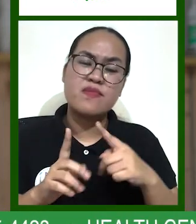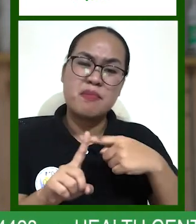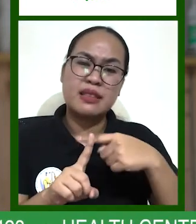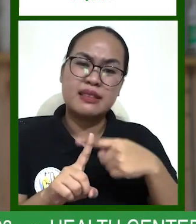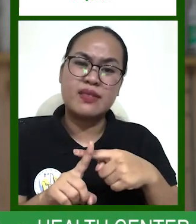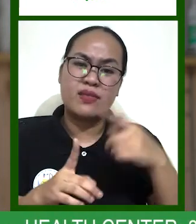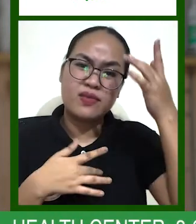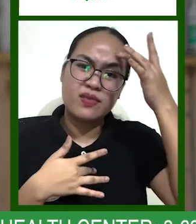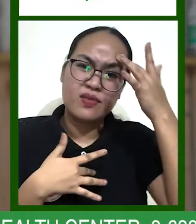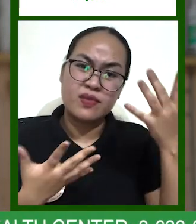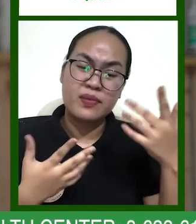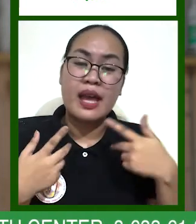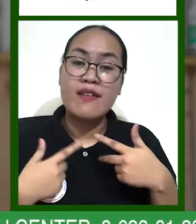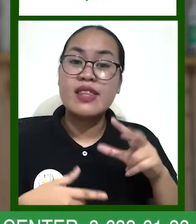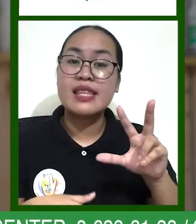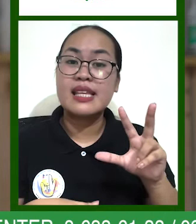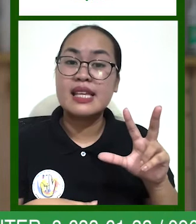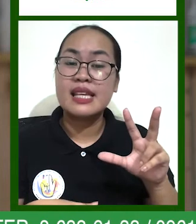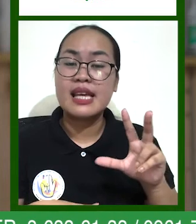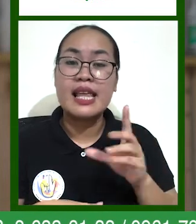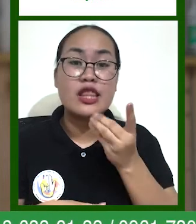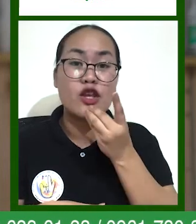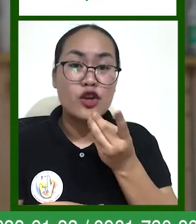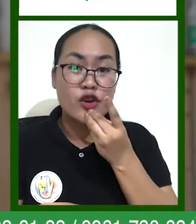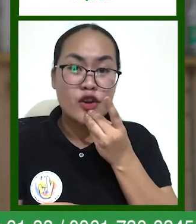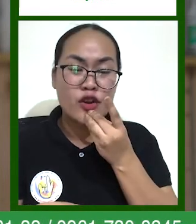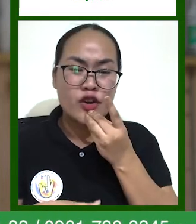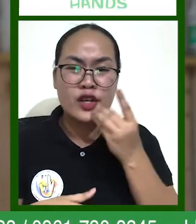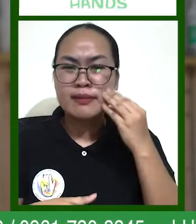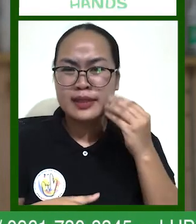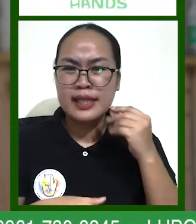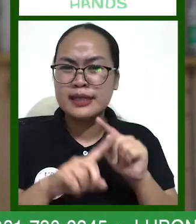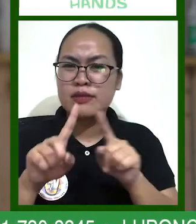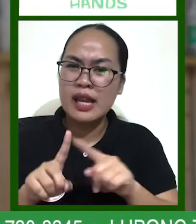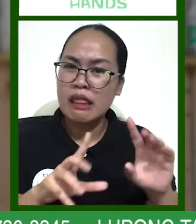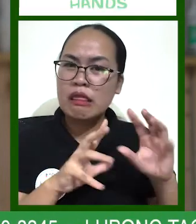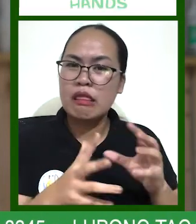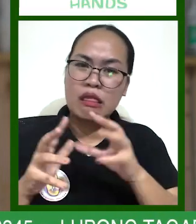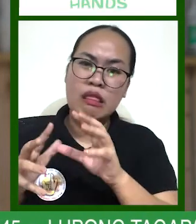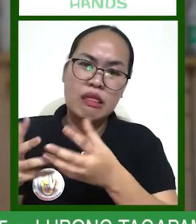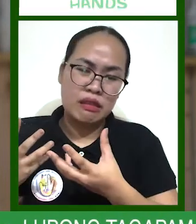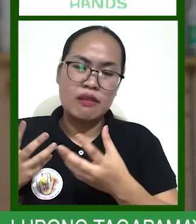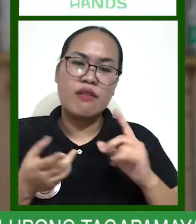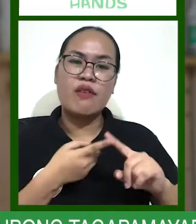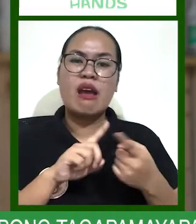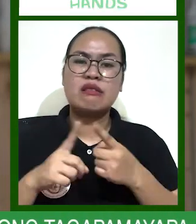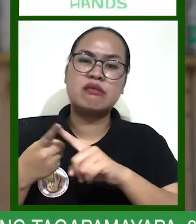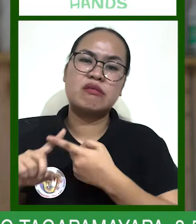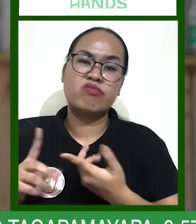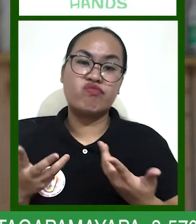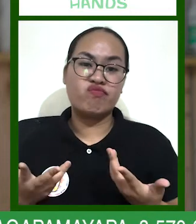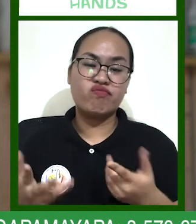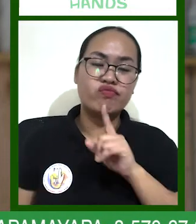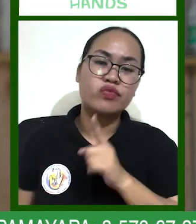nagkaroon daw siya ng 3 consecutive dinners, no, with 3 different groups, yun, a group of friends. Siyempre,